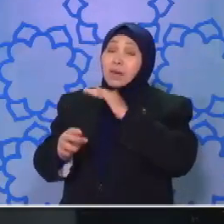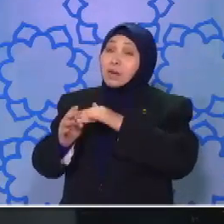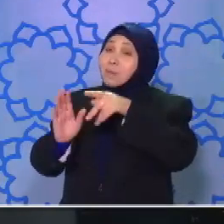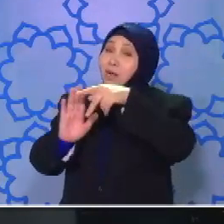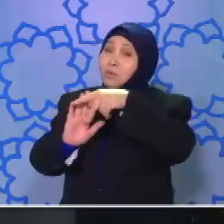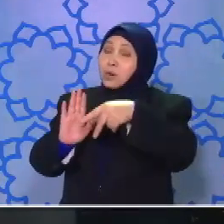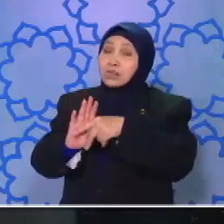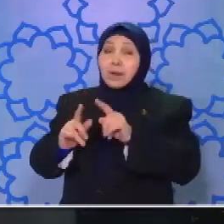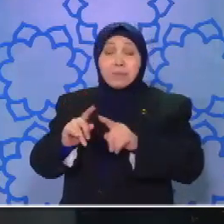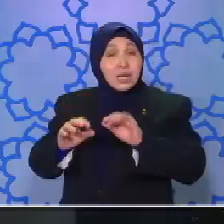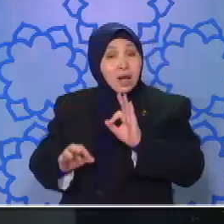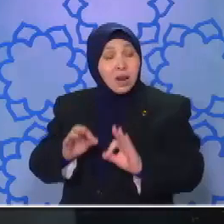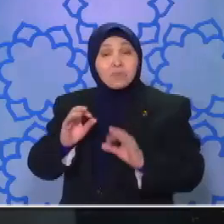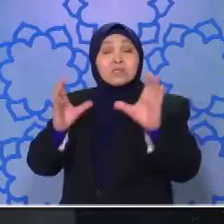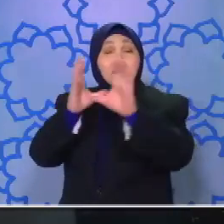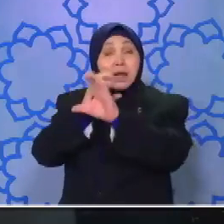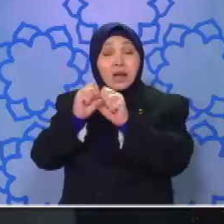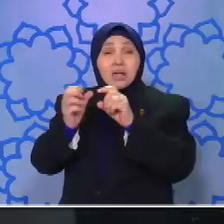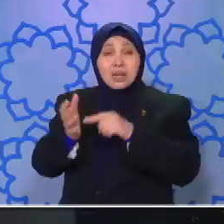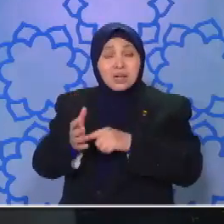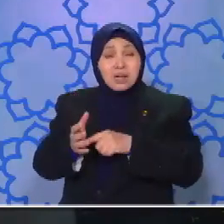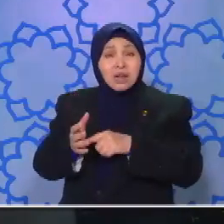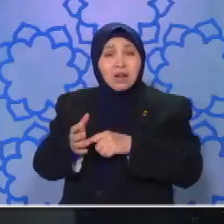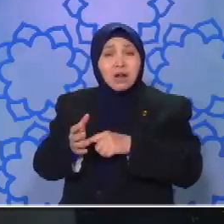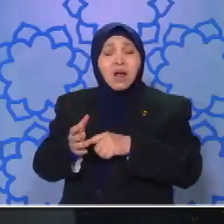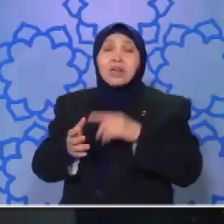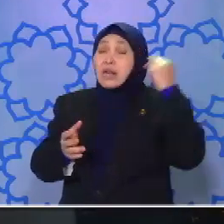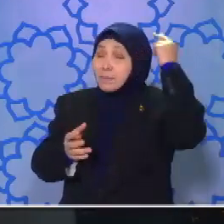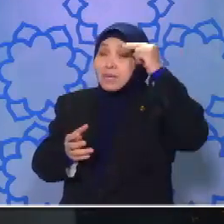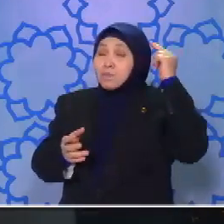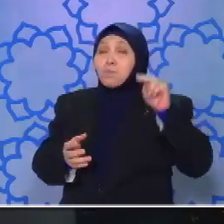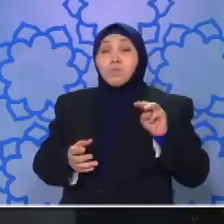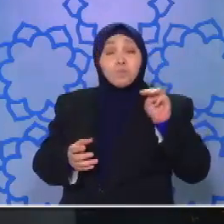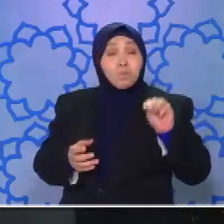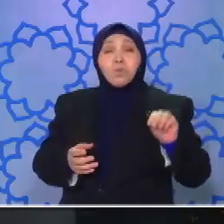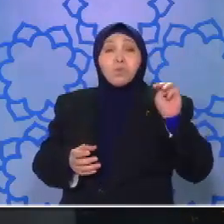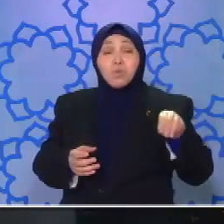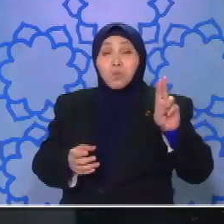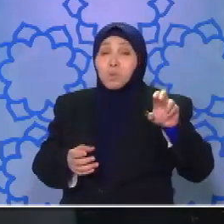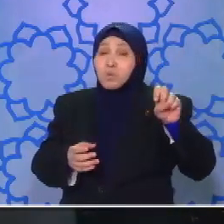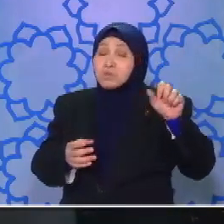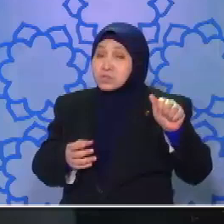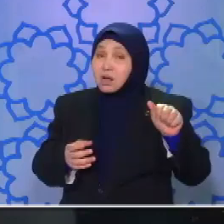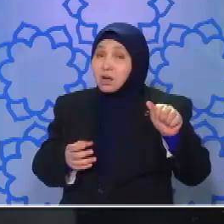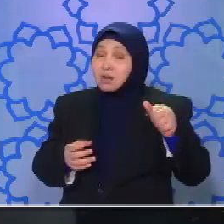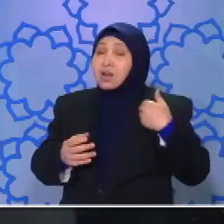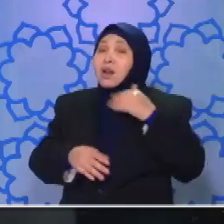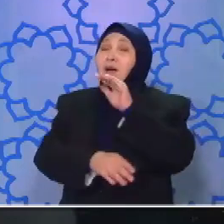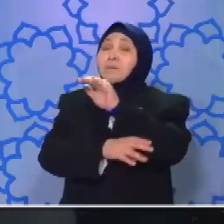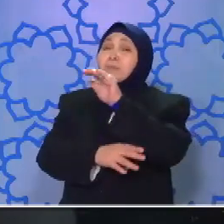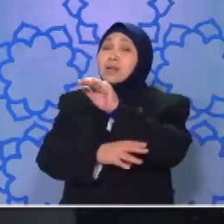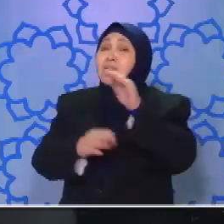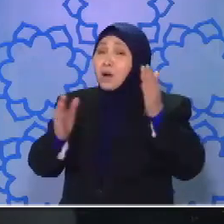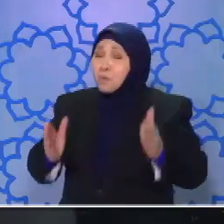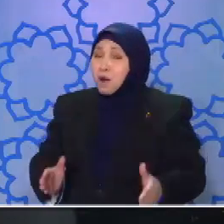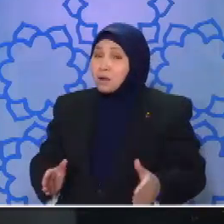peraturan. Tapi cabarannya dekat sini ialah bunuh ni, kan. Nabi Musa, ya, Nabi Musa sebagai seorang pendakwa, sebagai